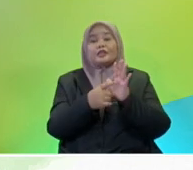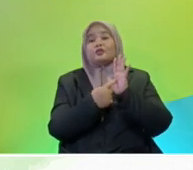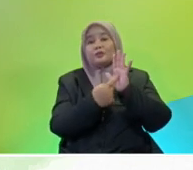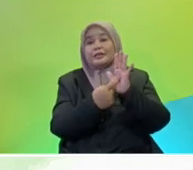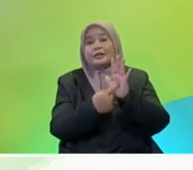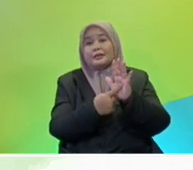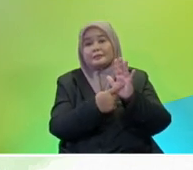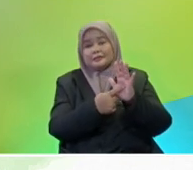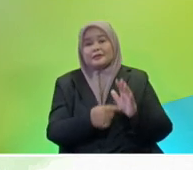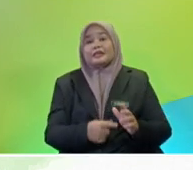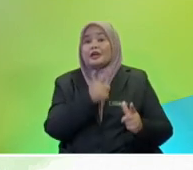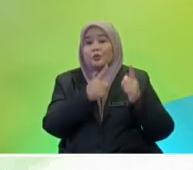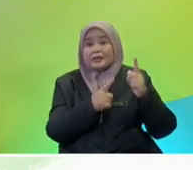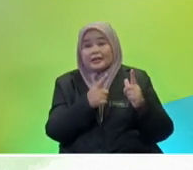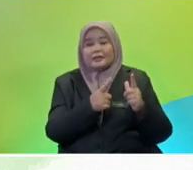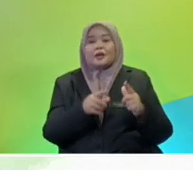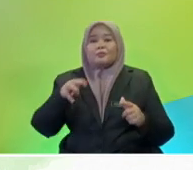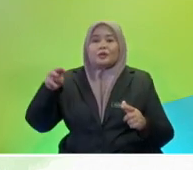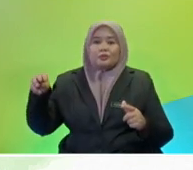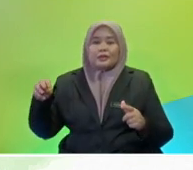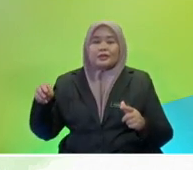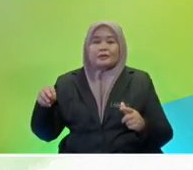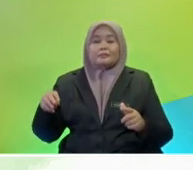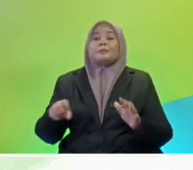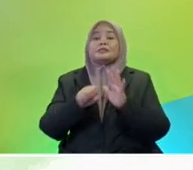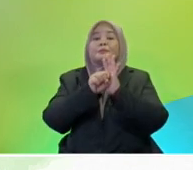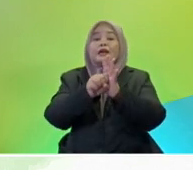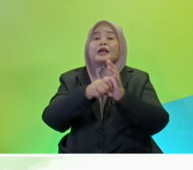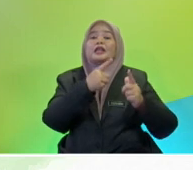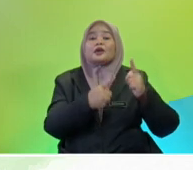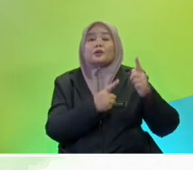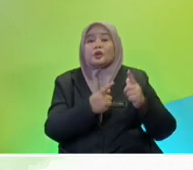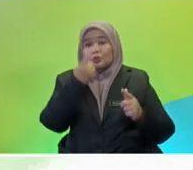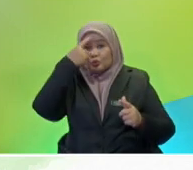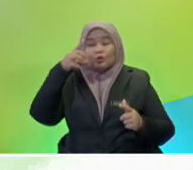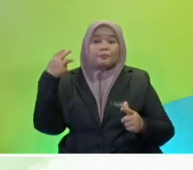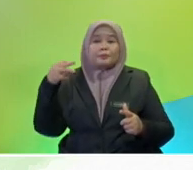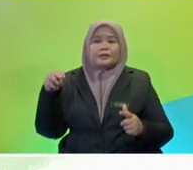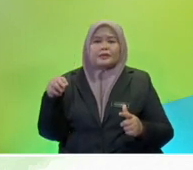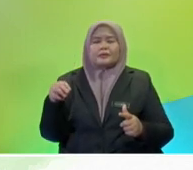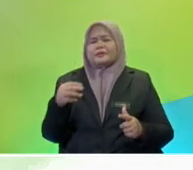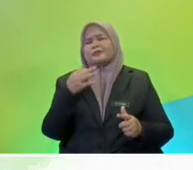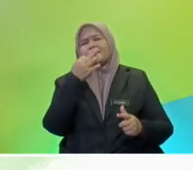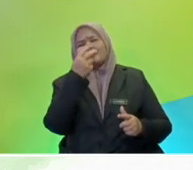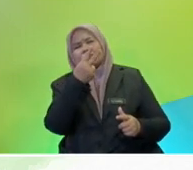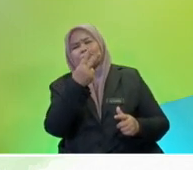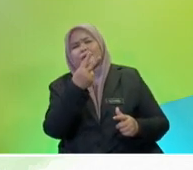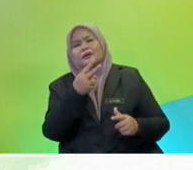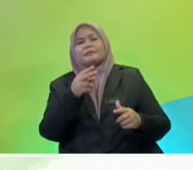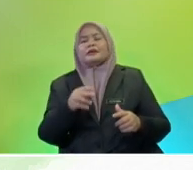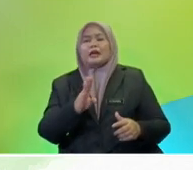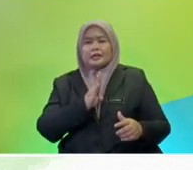yaitu secara lakuna nih murid-murid me ee mempersembahkan lakunan untuk mereka menghayati Bagaimanakah